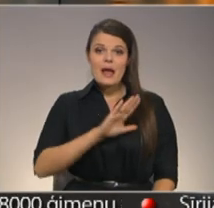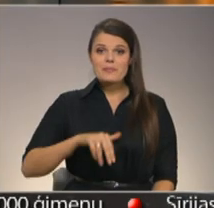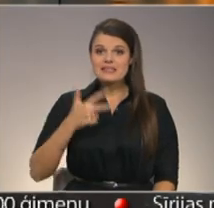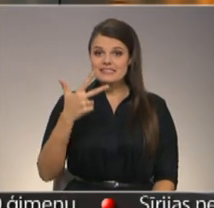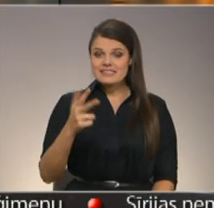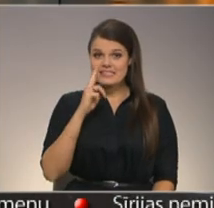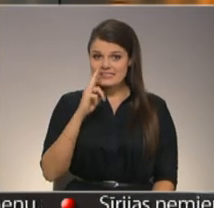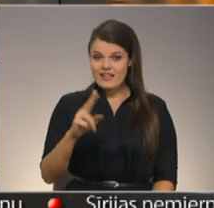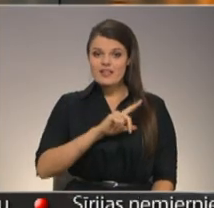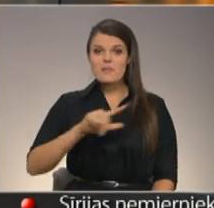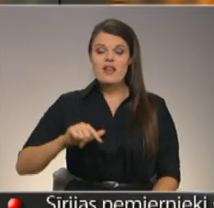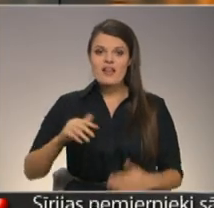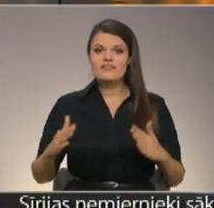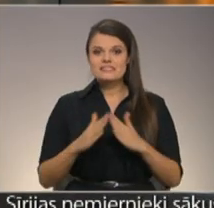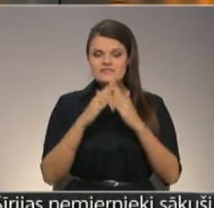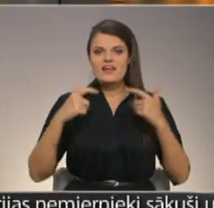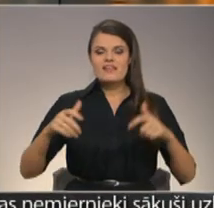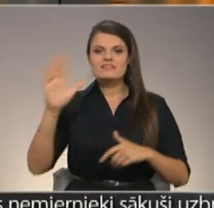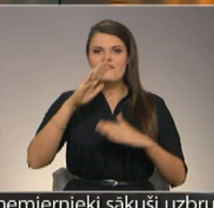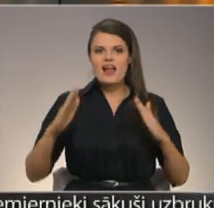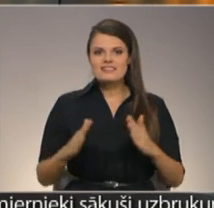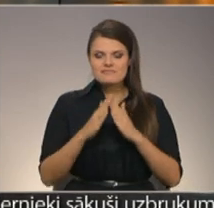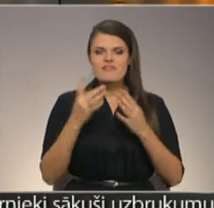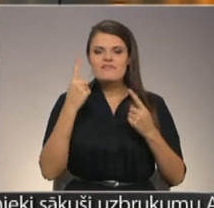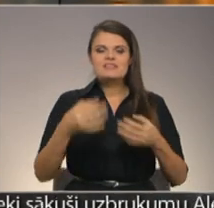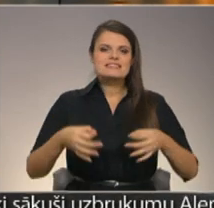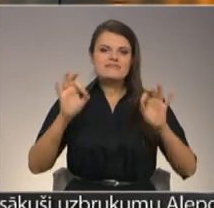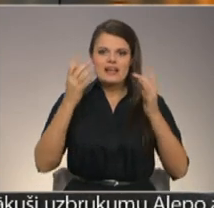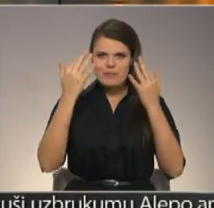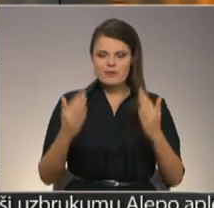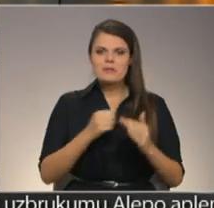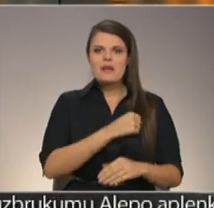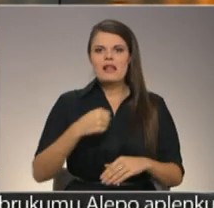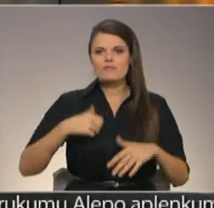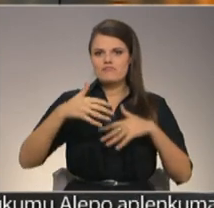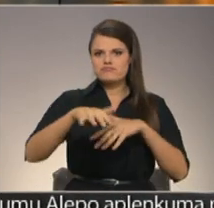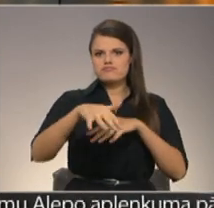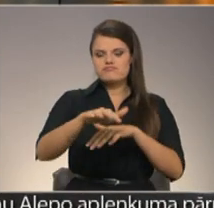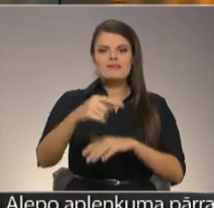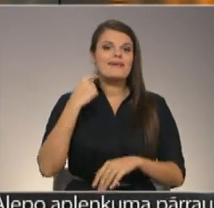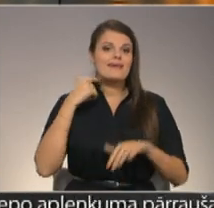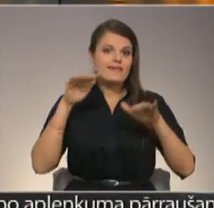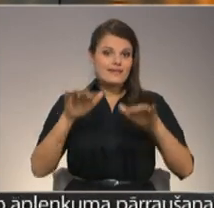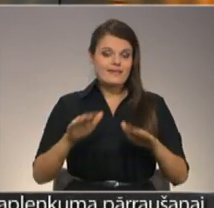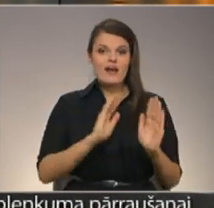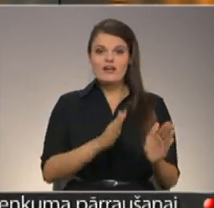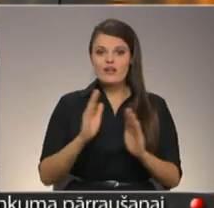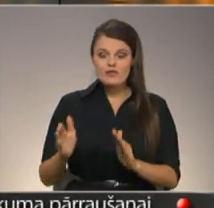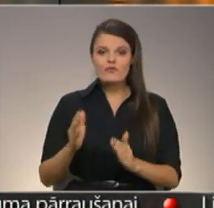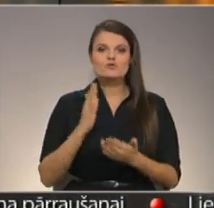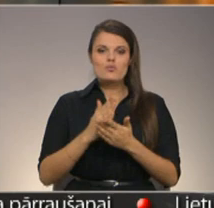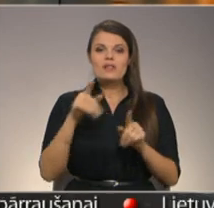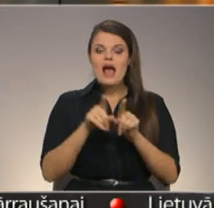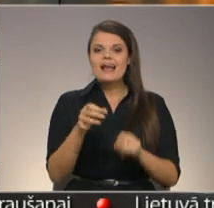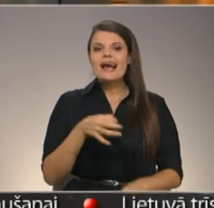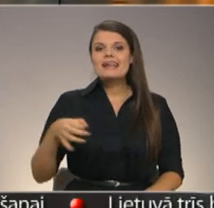Pēc trim nedēļām Latvijā svinēs valsts svētkus un viens no galvenajiem pasākumiem būs militārā parāde Rīgā. Gatavošanās tai notiek